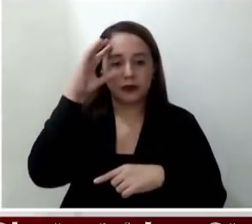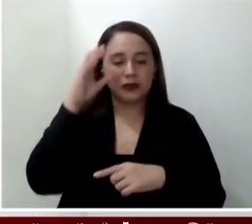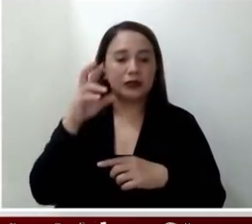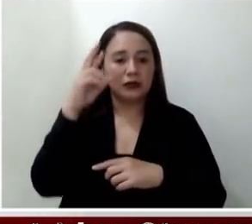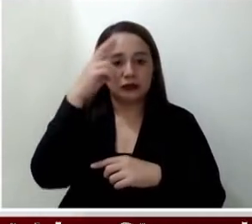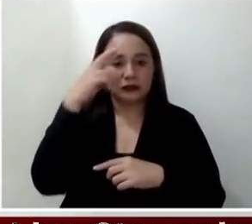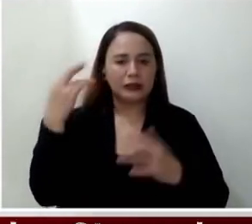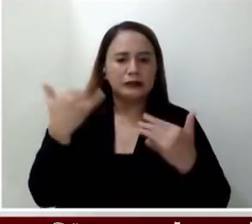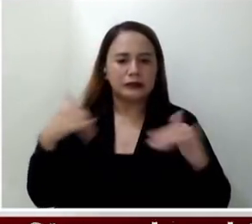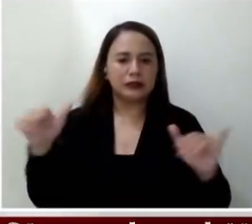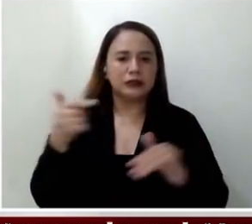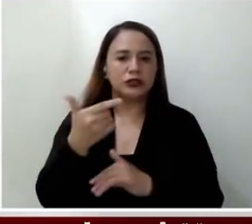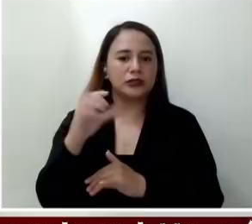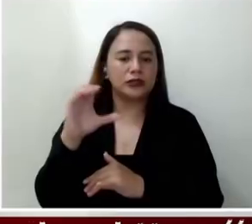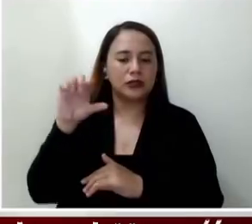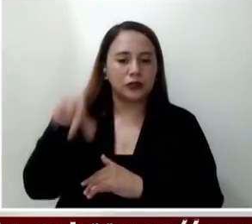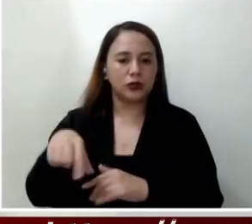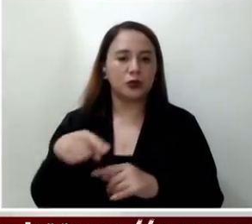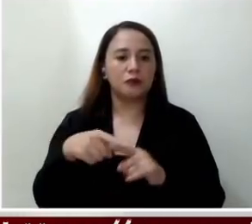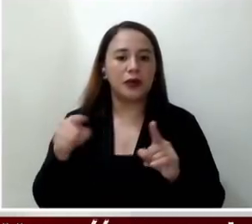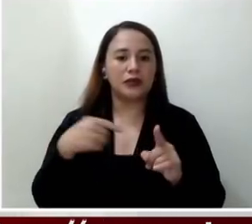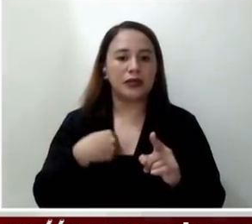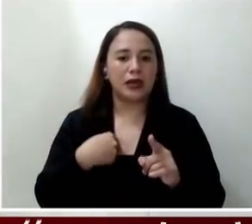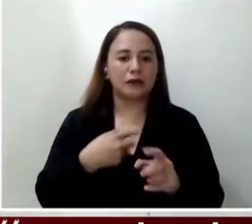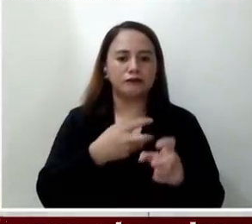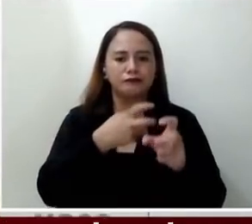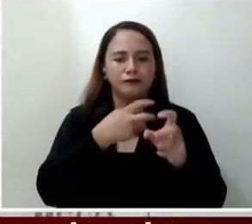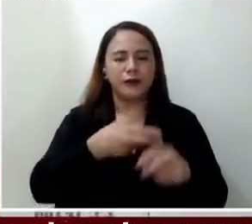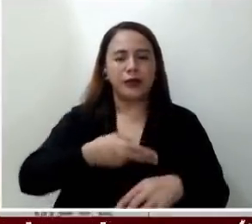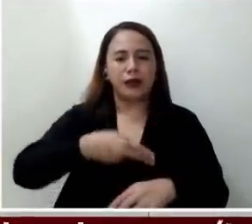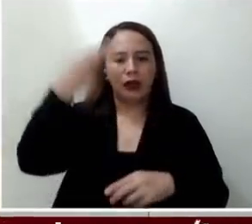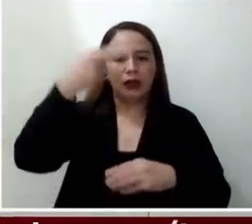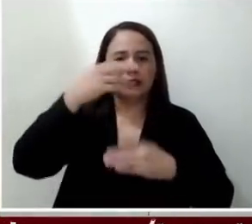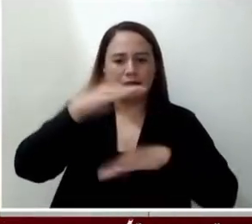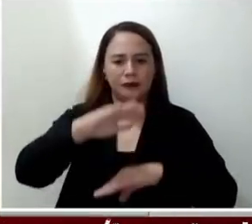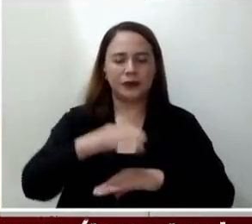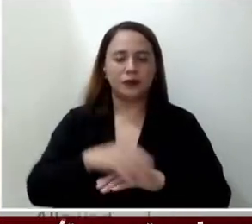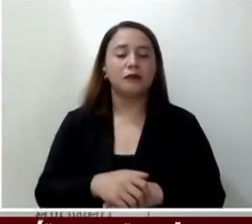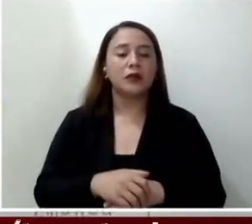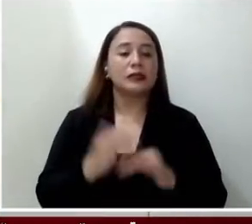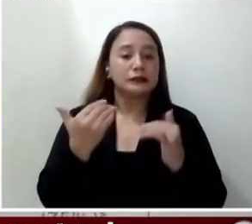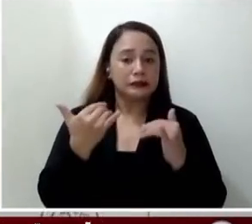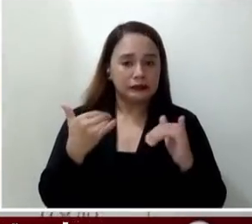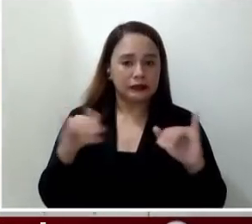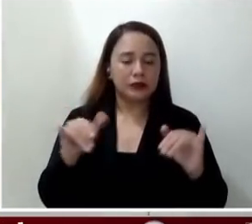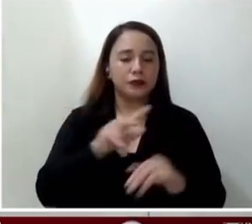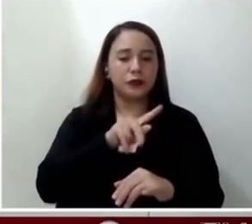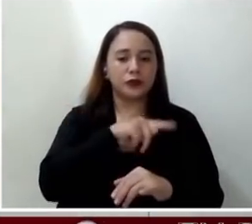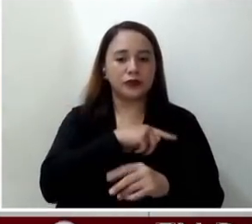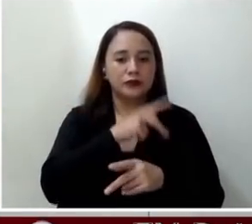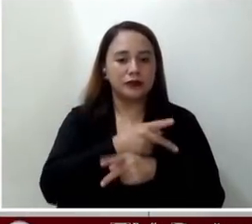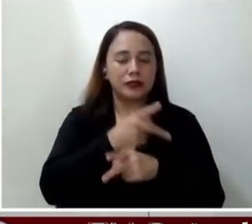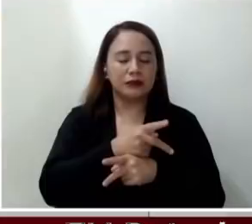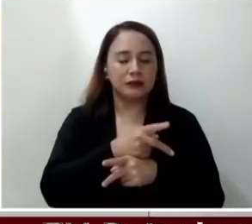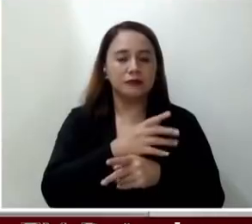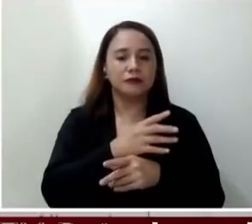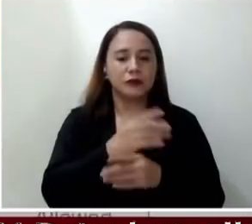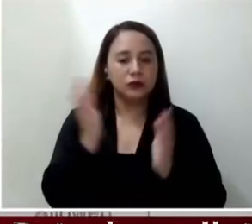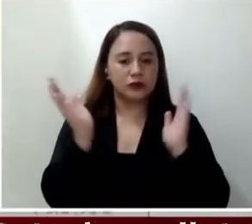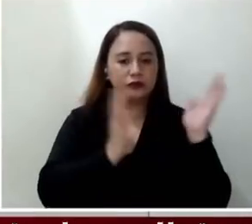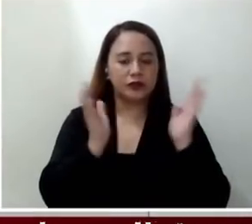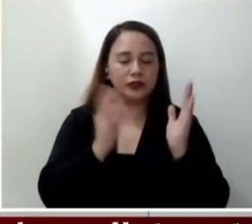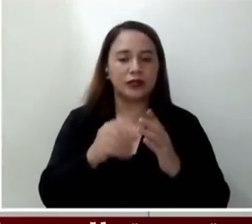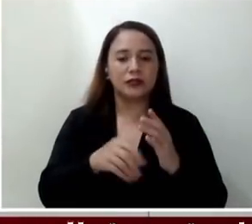hanggang katapusan ng buwan pero may heightened restrictions. Kaya limitado pa rin ang personal care services at maging sa